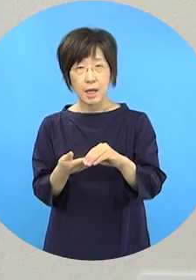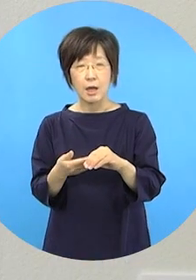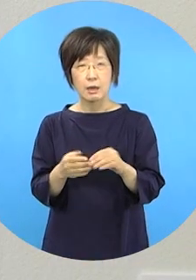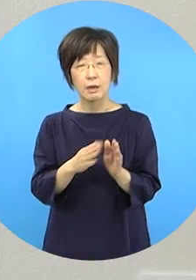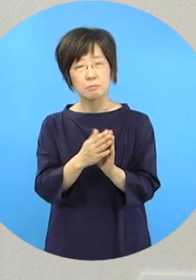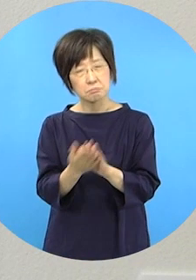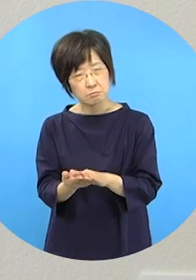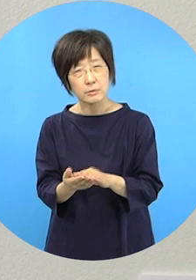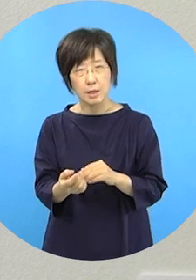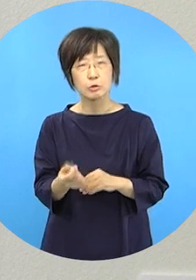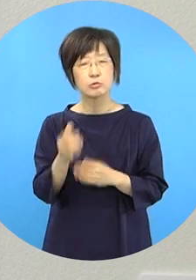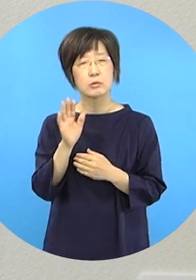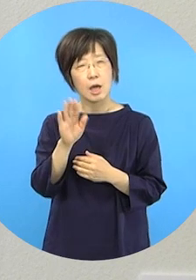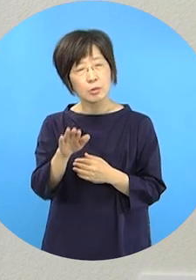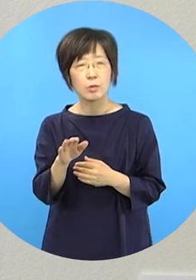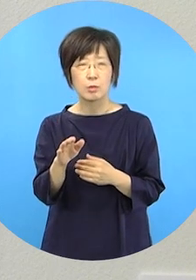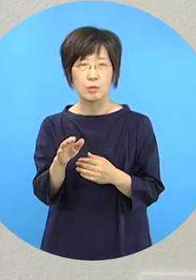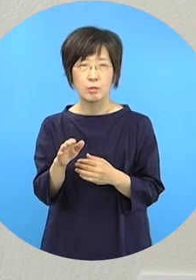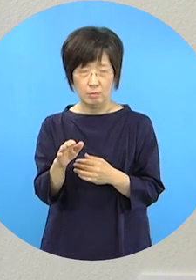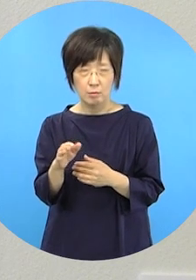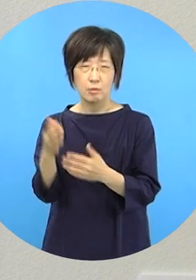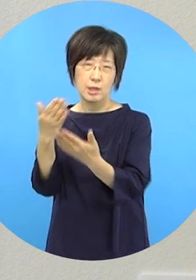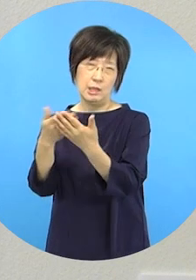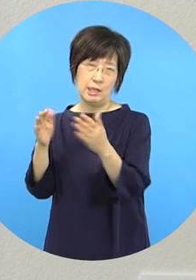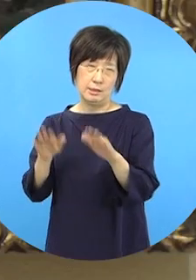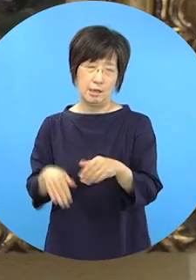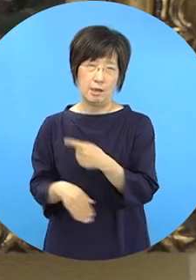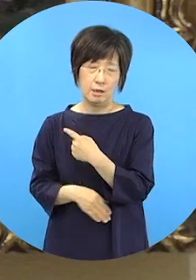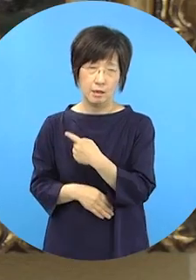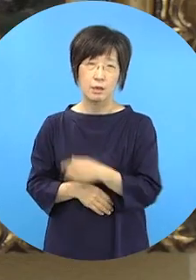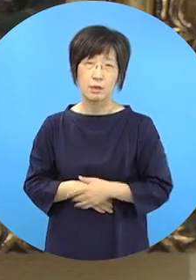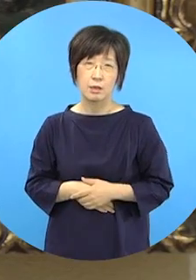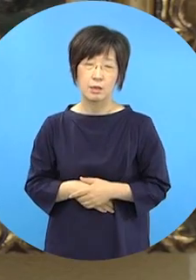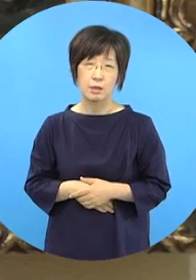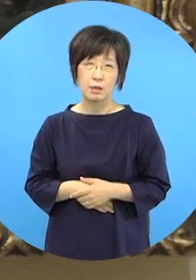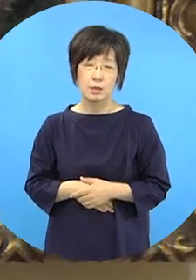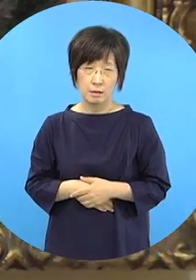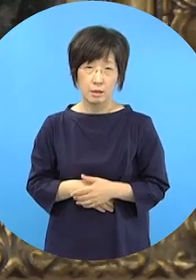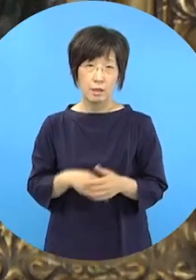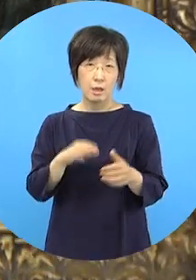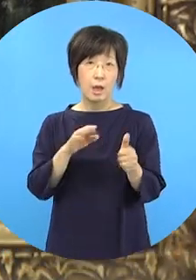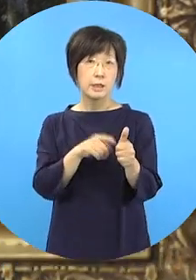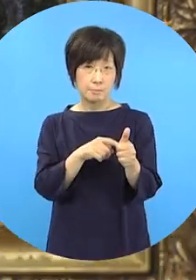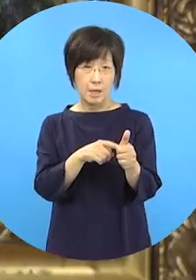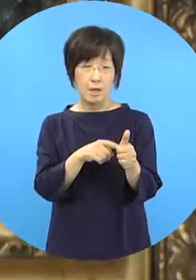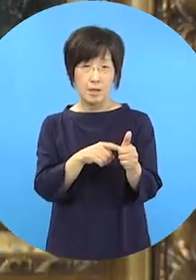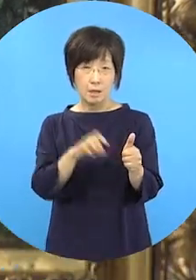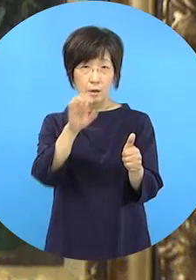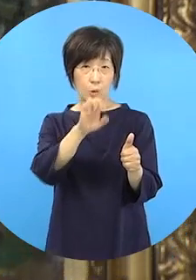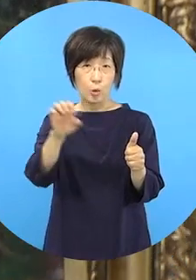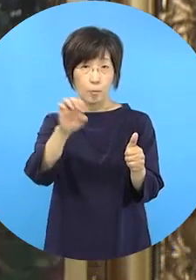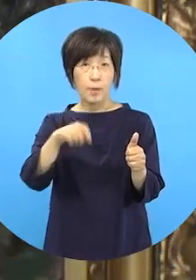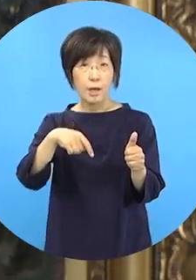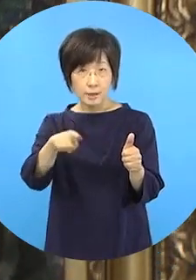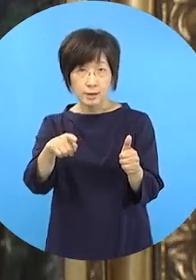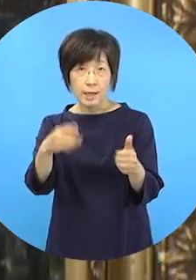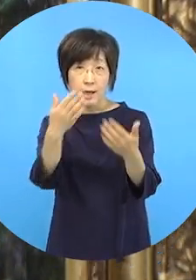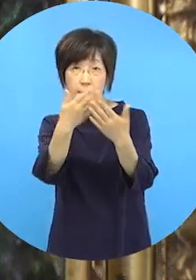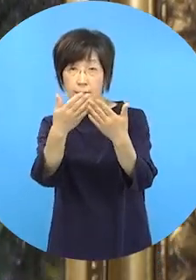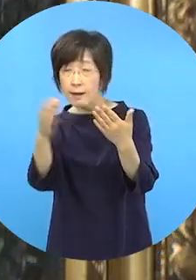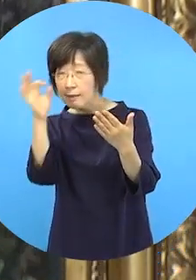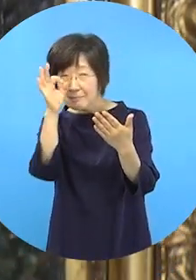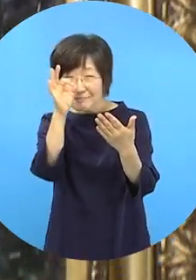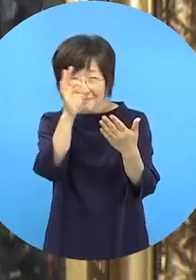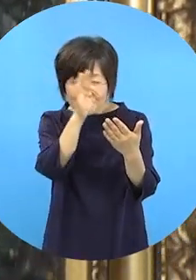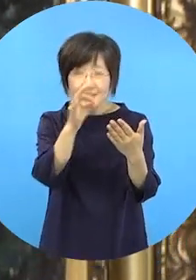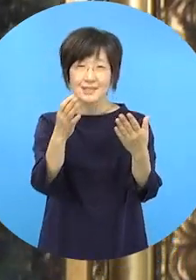ったすぐぐらいの時期に木田金次郎が描いた作品、まあ、ヨーロッパで絵の勉強、多くの作品を見た有